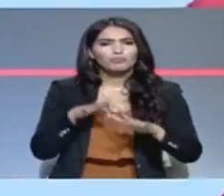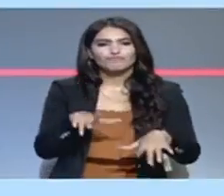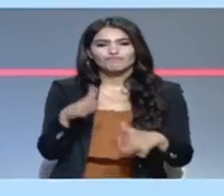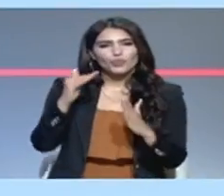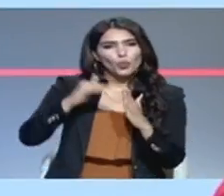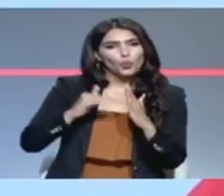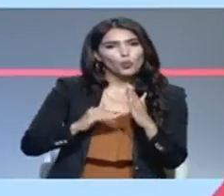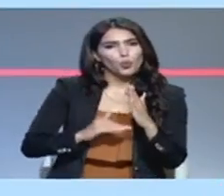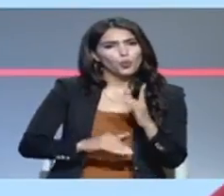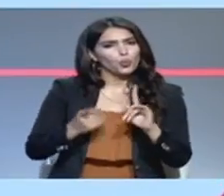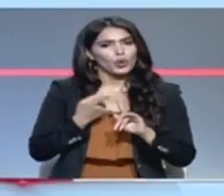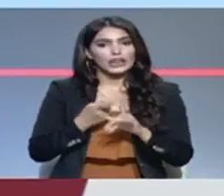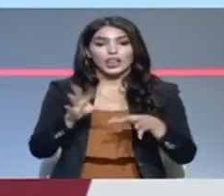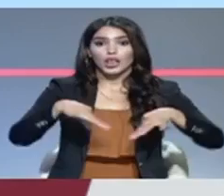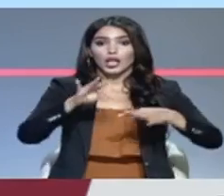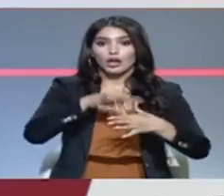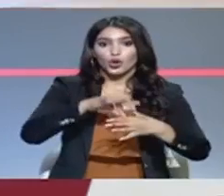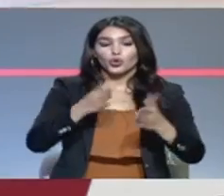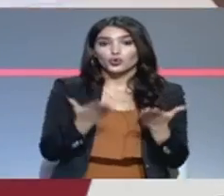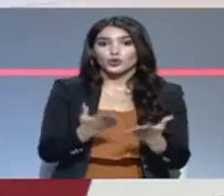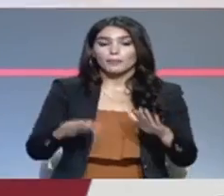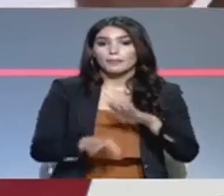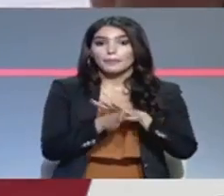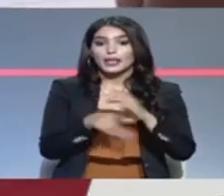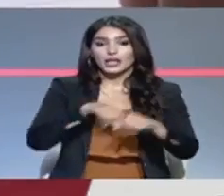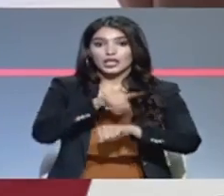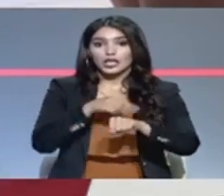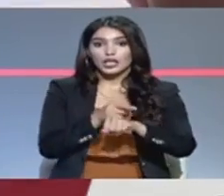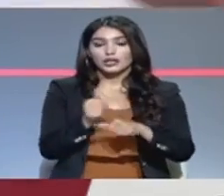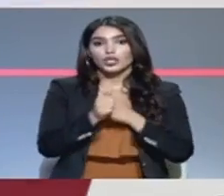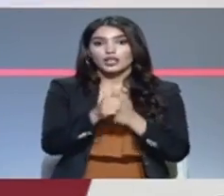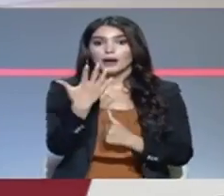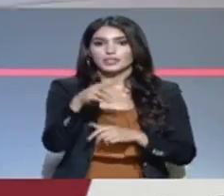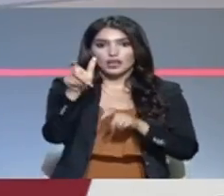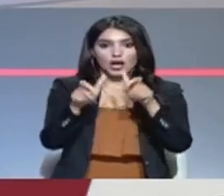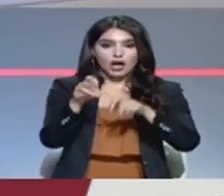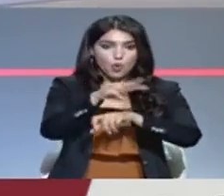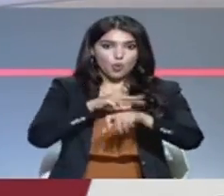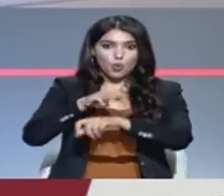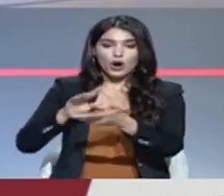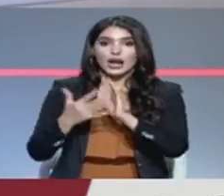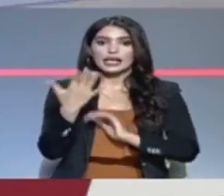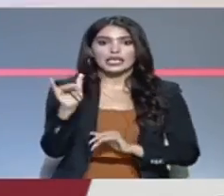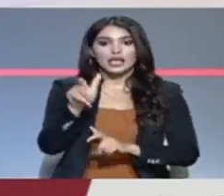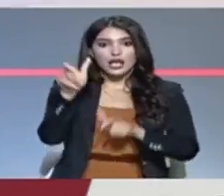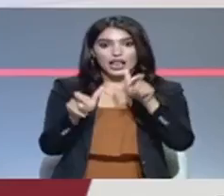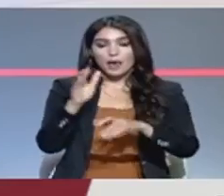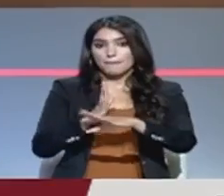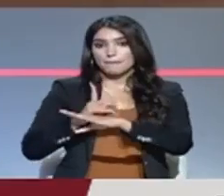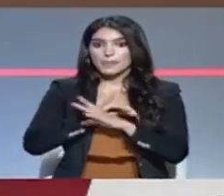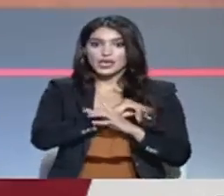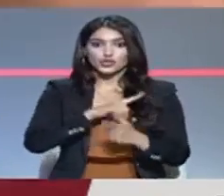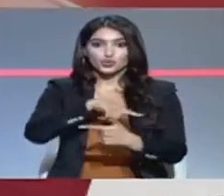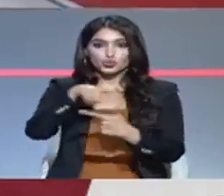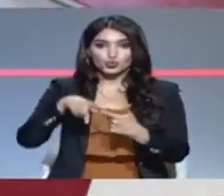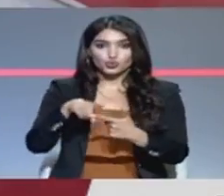على صناديق الاقتراع بدأت اليوم الانتخابات البلدية الجزئية في 5 ولايات وخصصت للناخبين من العسكريين